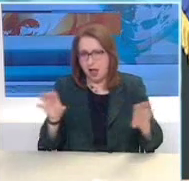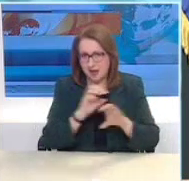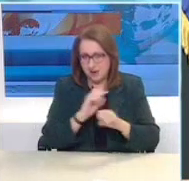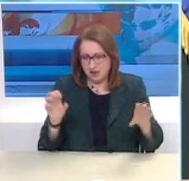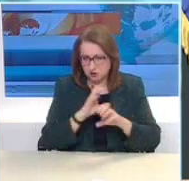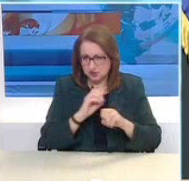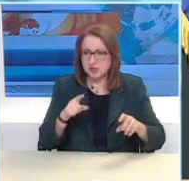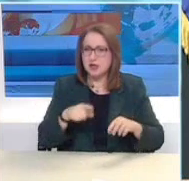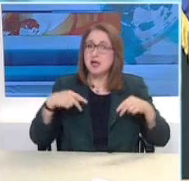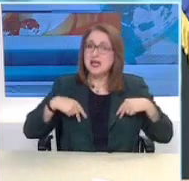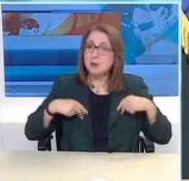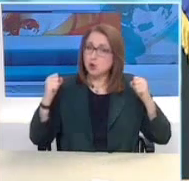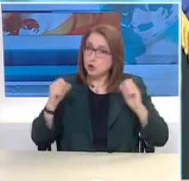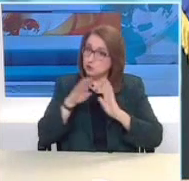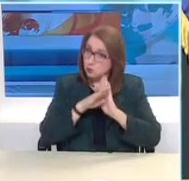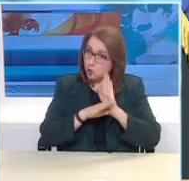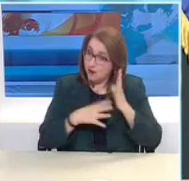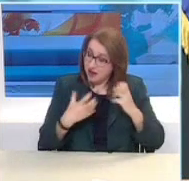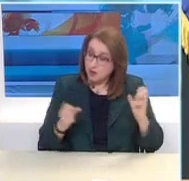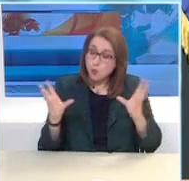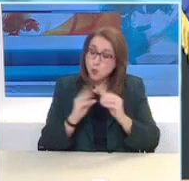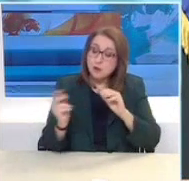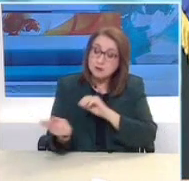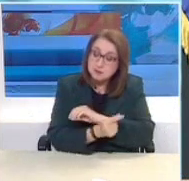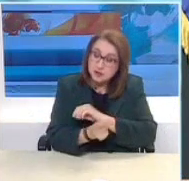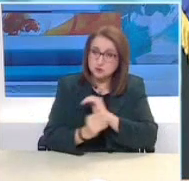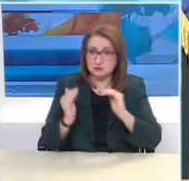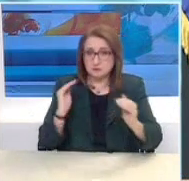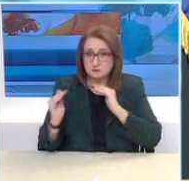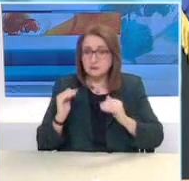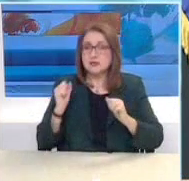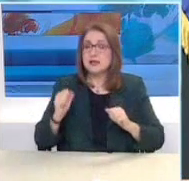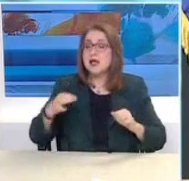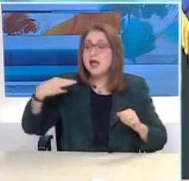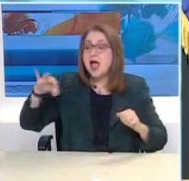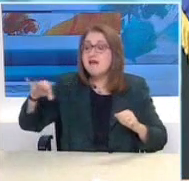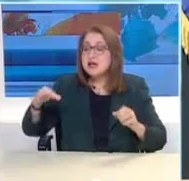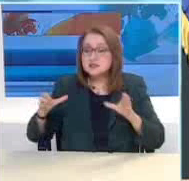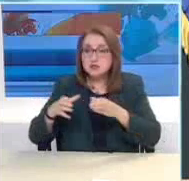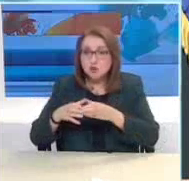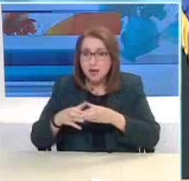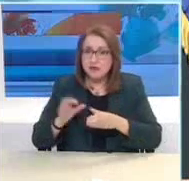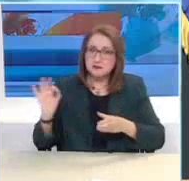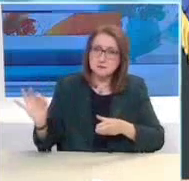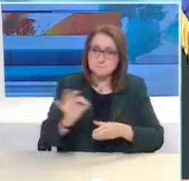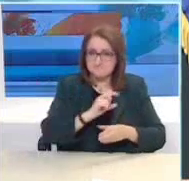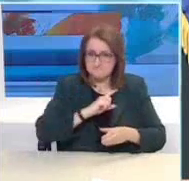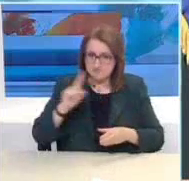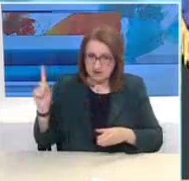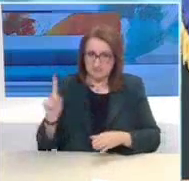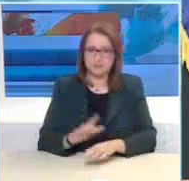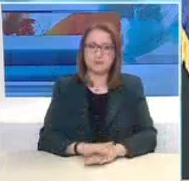αυτές που έχουν θέσει ως κύριο στόχο την προστασία ευάλωτων πληθυσμών και ομάδων και τον περιορισμό της διασποράς της νόσου σε αυτούς τους